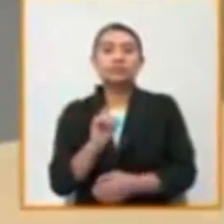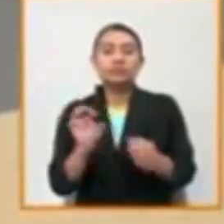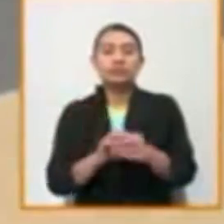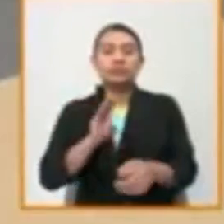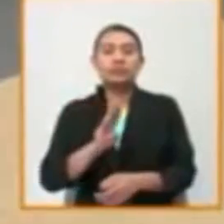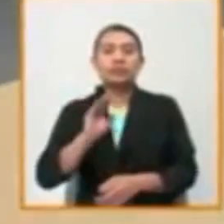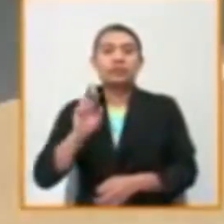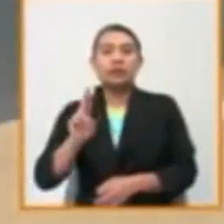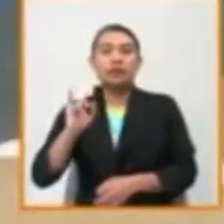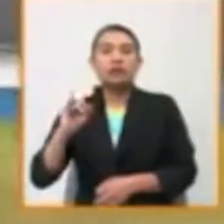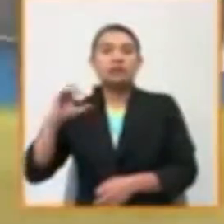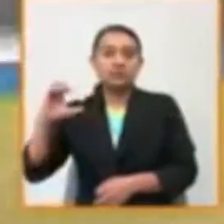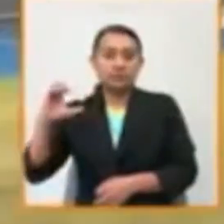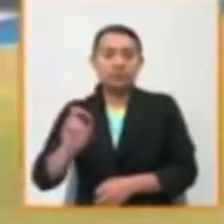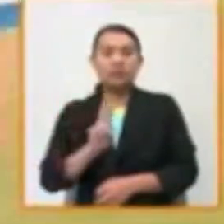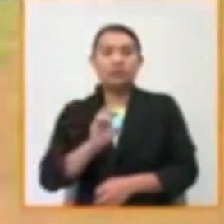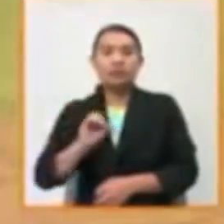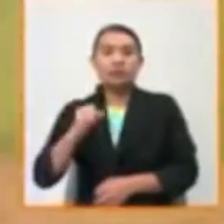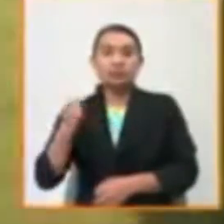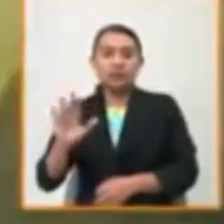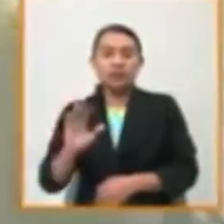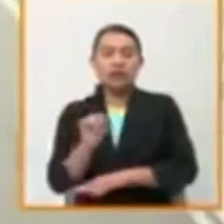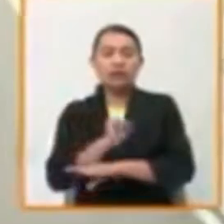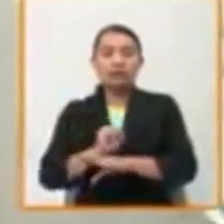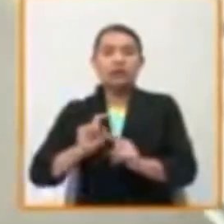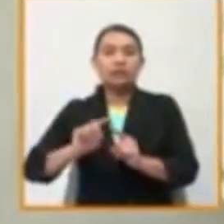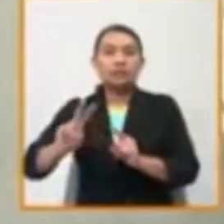BRIC Superbike Championship 2015สนามที่2จะมี